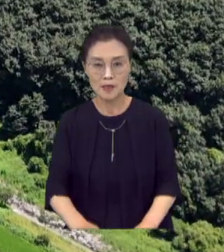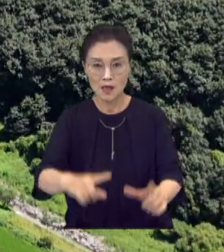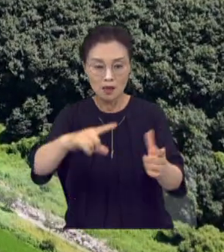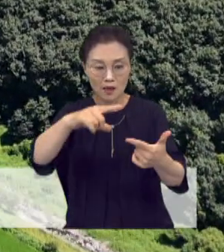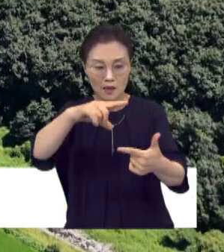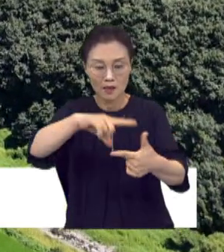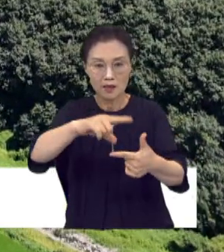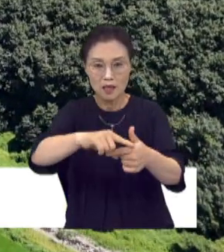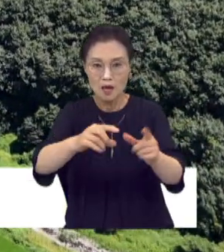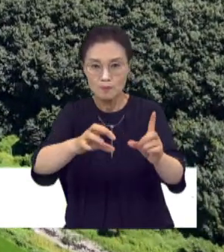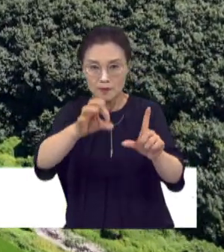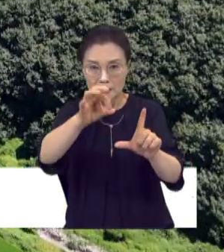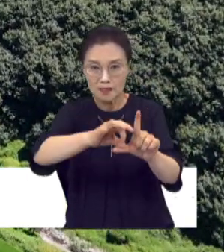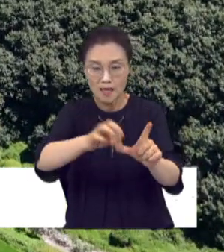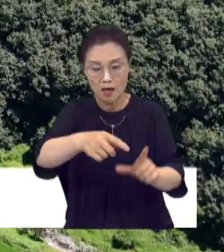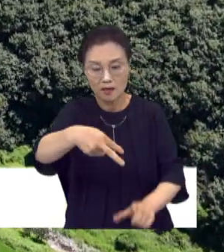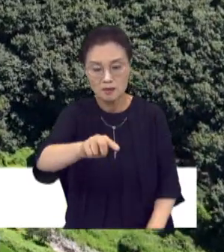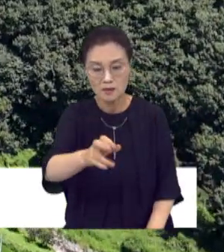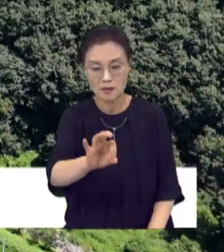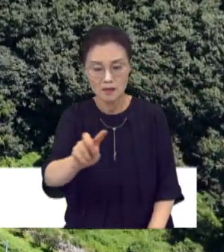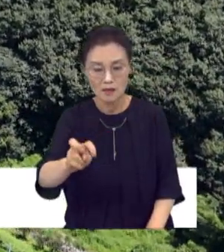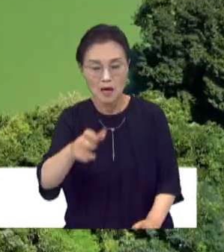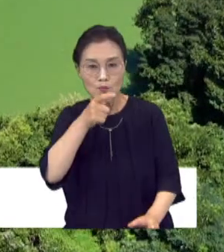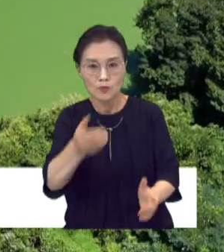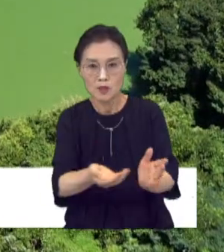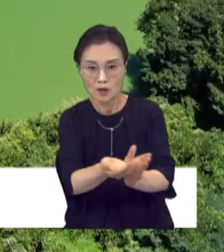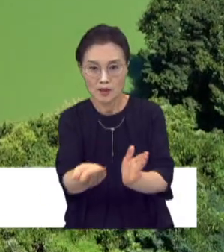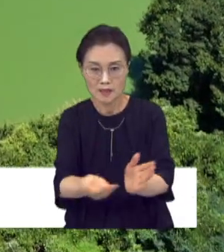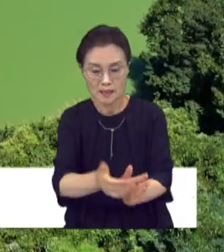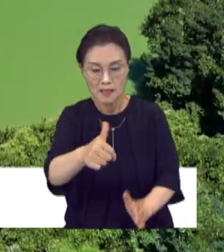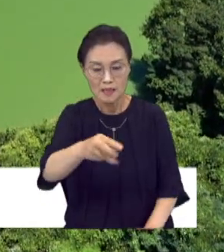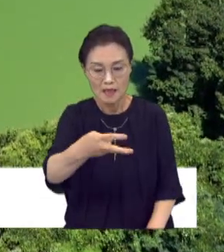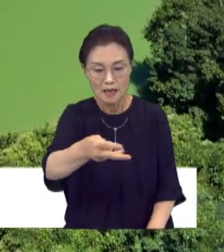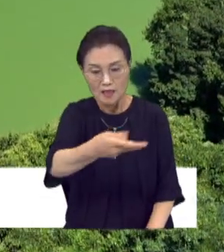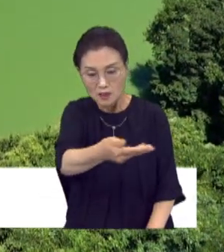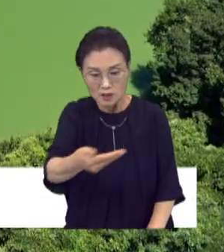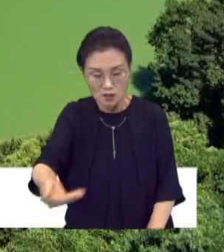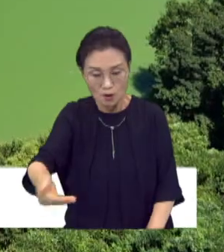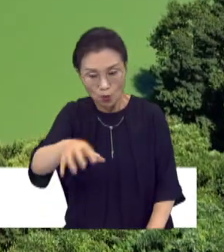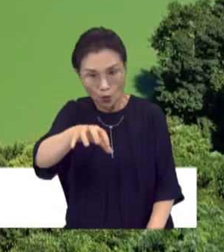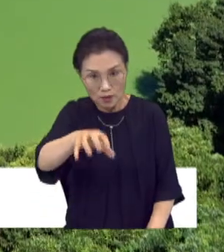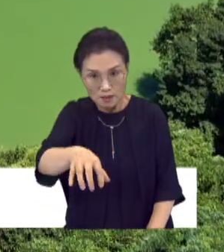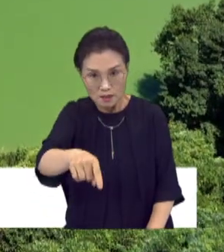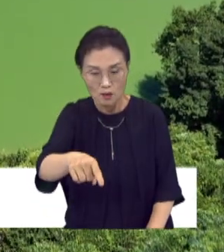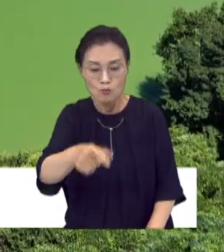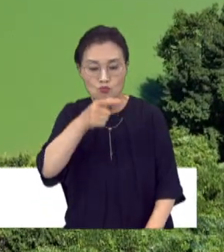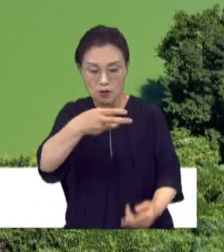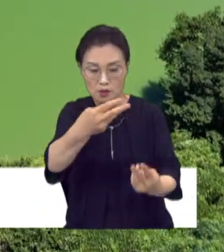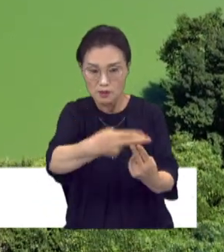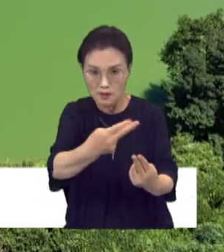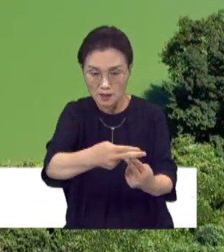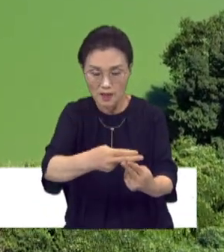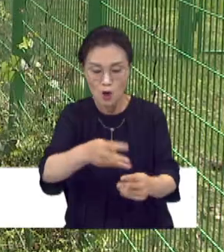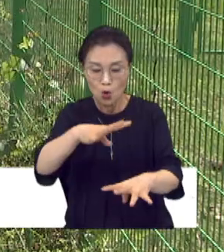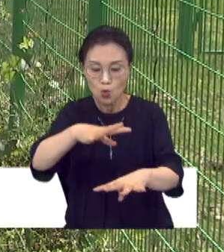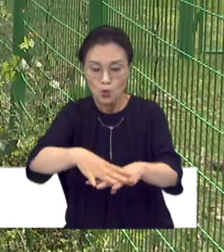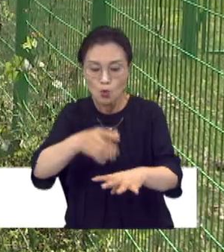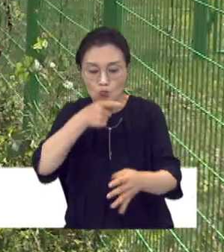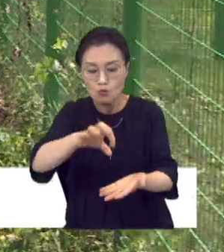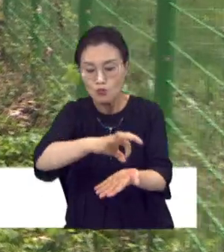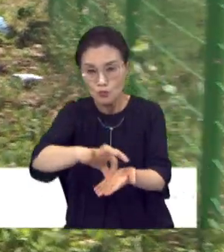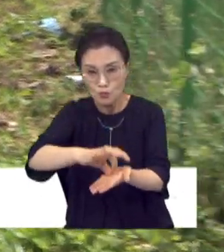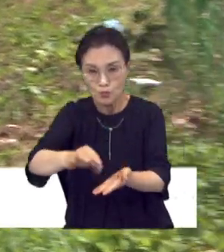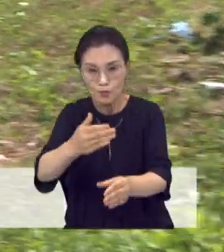경남 의령군의 서암 저수지입니다. 가래천 상류에서 내려오는 물을 저장해 농업 용수로 활용하고